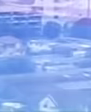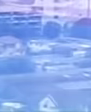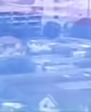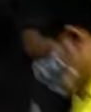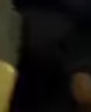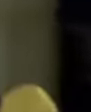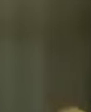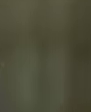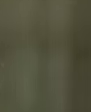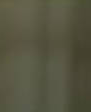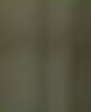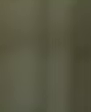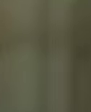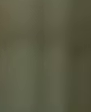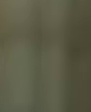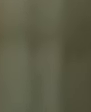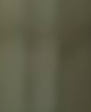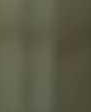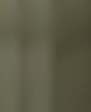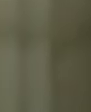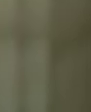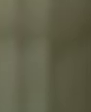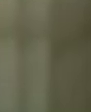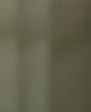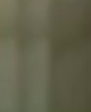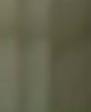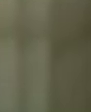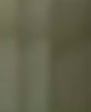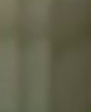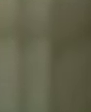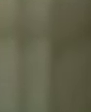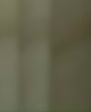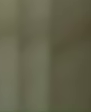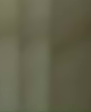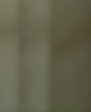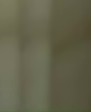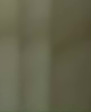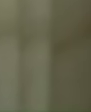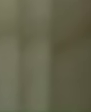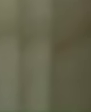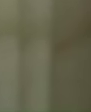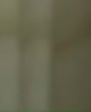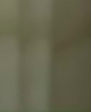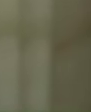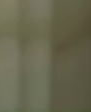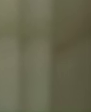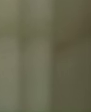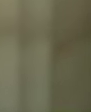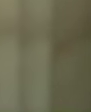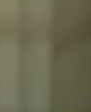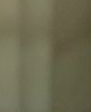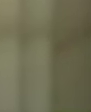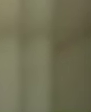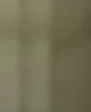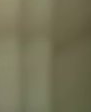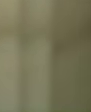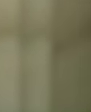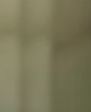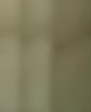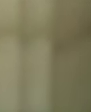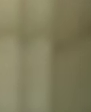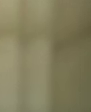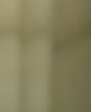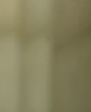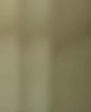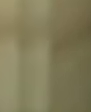าประชุมหรือทำงานที่ทำเนียบรัฐบาลใช่ไหมไม่ได้อยู่ประจำแล้วก็เซลล์ควอรันทีนที่บอกประมาณ30คนนะคะเป็นในส่วนของที่เ